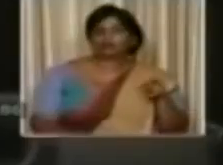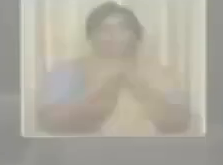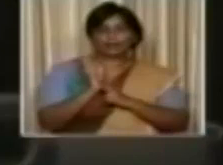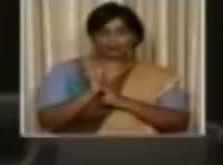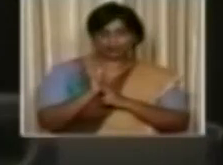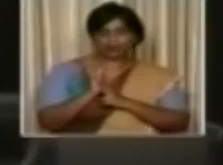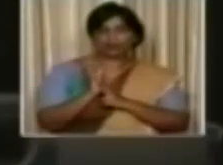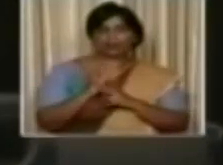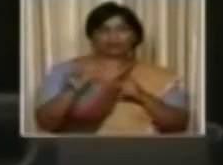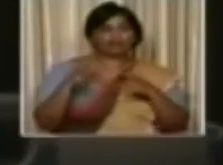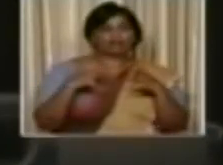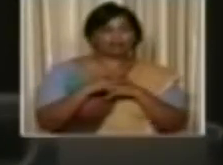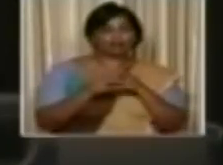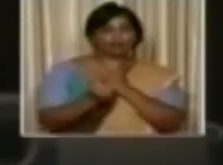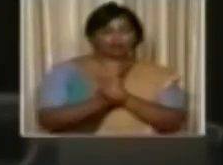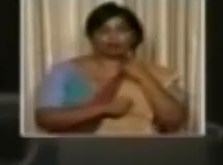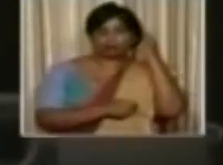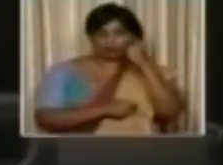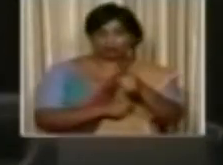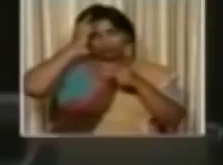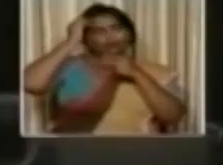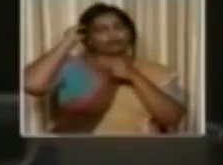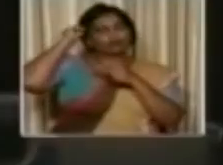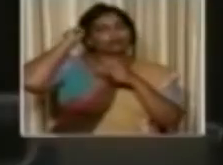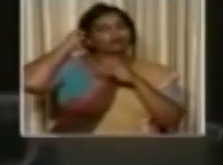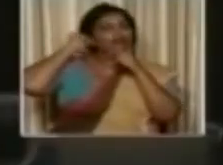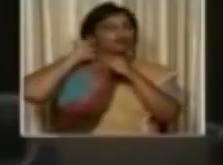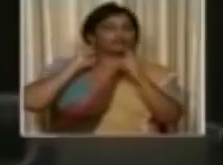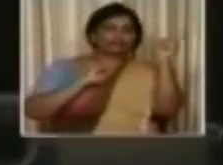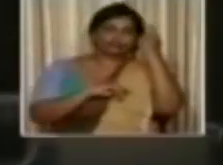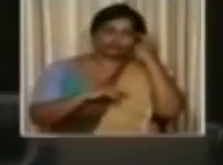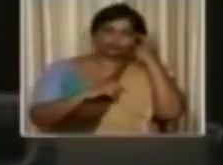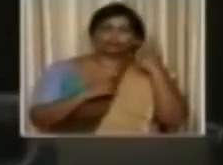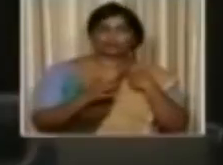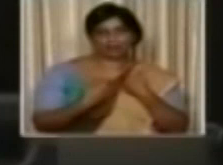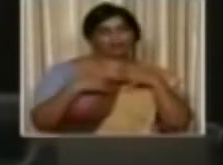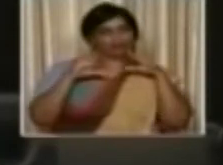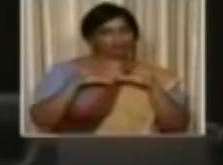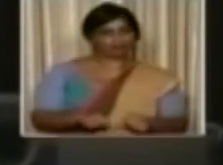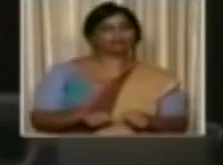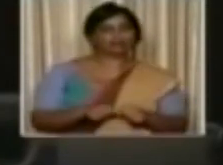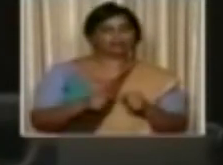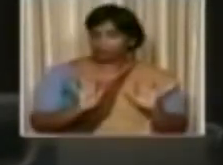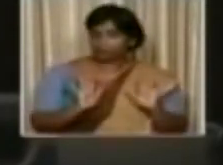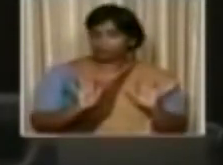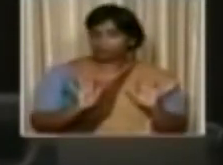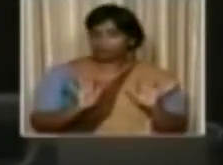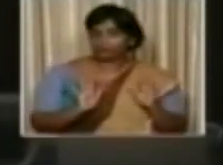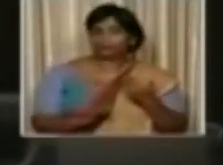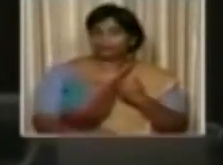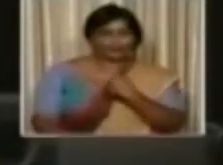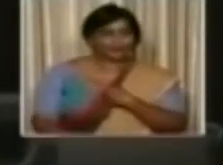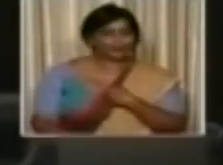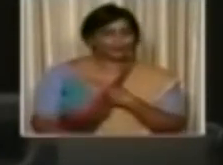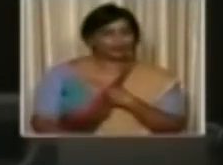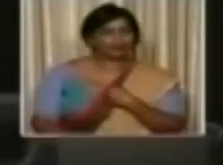தெரியும். என்னுடைய நிறுவனத்தை சோதனை செய்ய வேண்டும் என என்னிடம் கூறியிருந்தால் நான் அதன் சாவிகளை உங்களிடம் கொண்டு வந்து தந்திருப்பேன். கேட்டால் இன்னும்